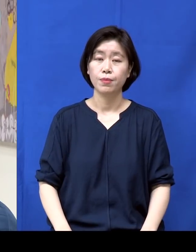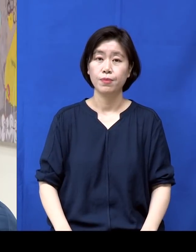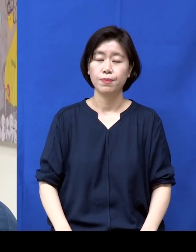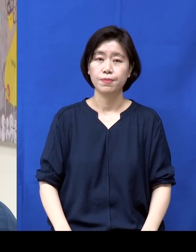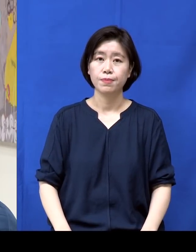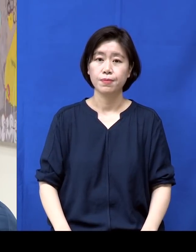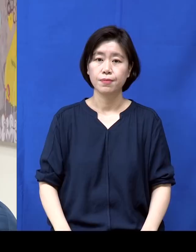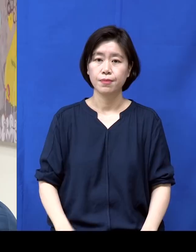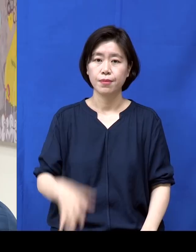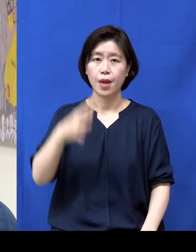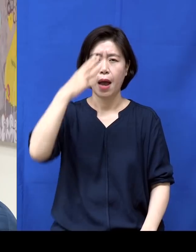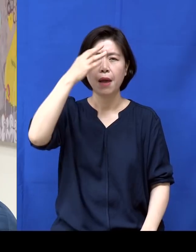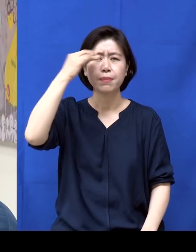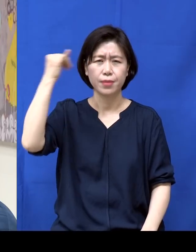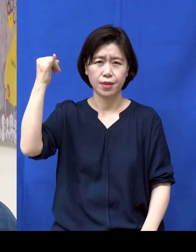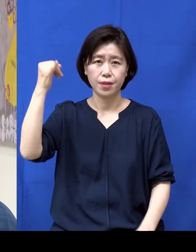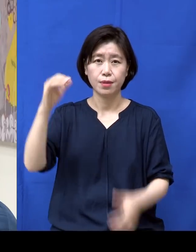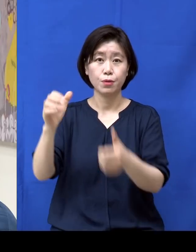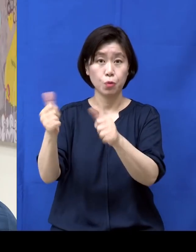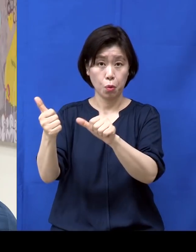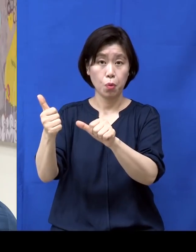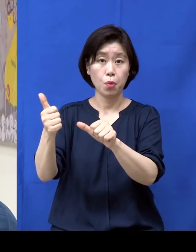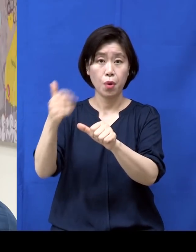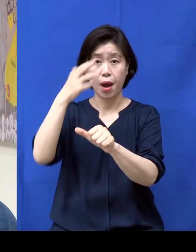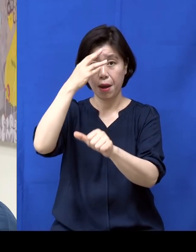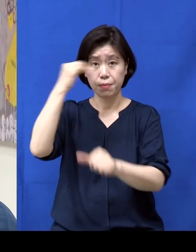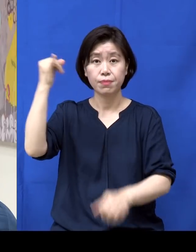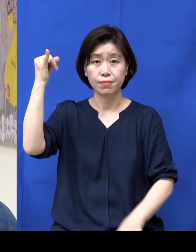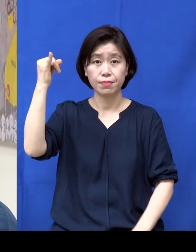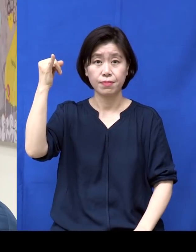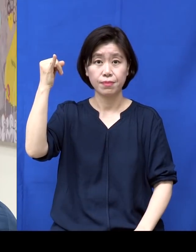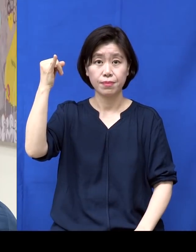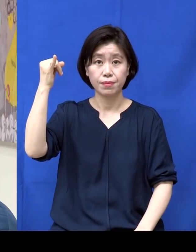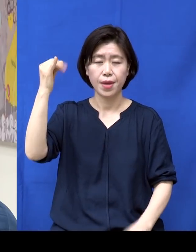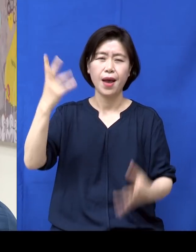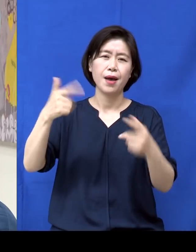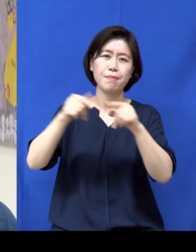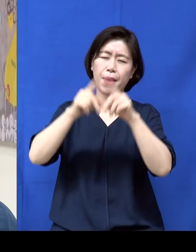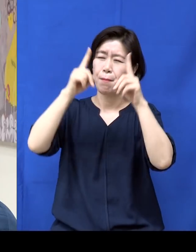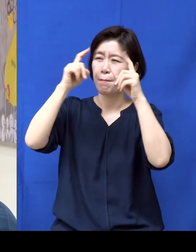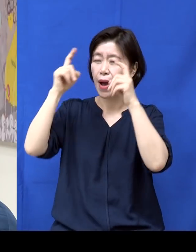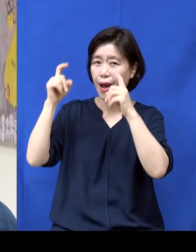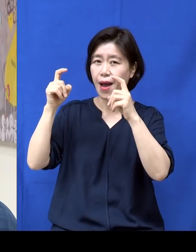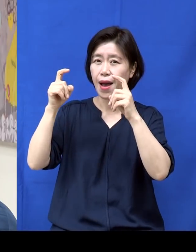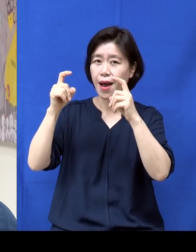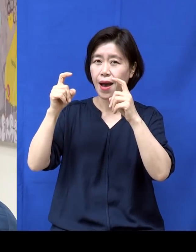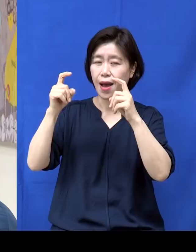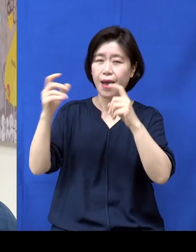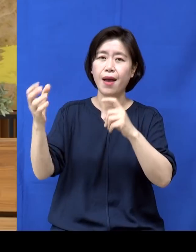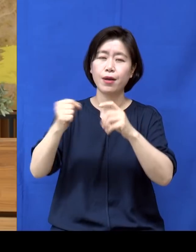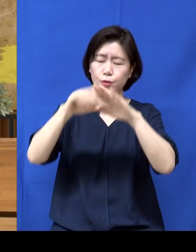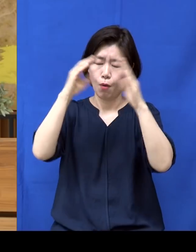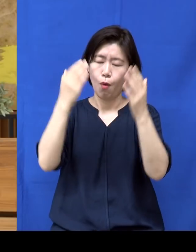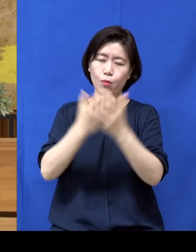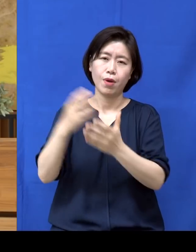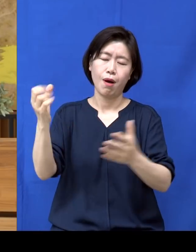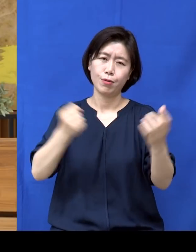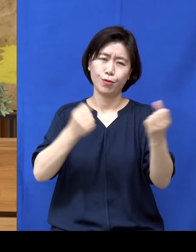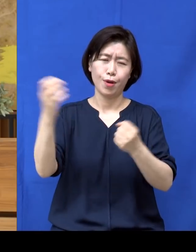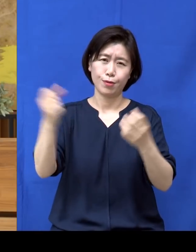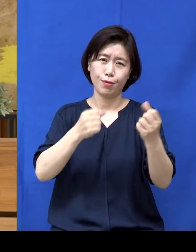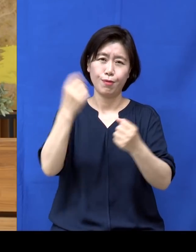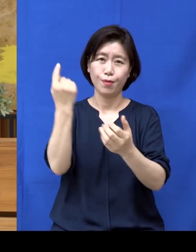모여서 할머니, 그러니까 선교사님의 어머니 하고 같이 찍었던 사진들을 가족들이 다 모아왔더라고요. 네.